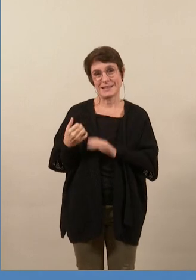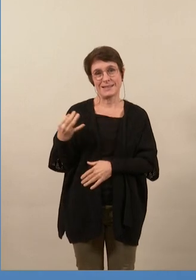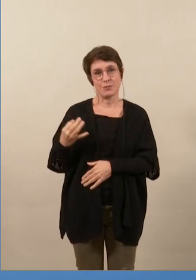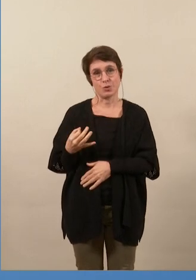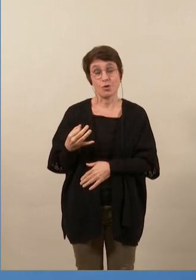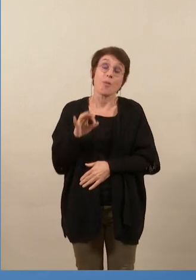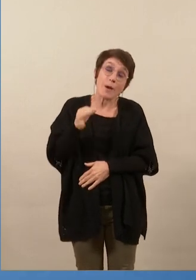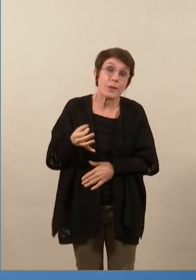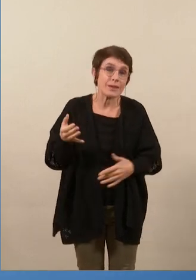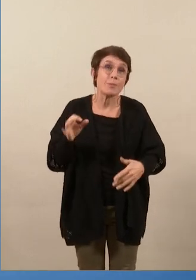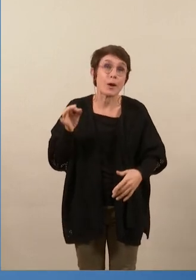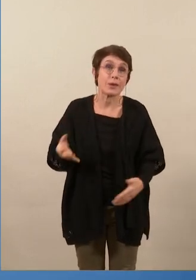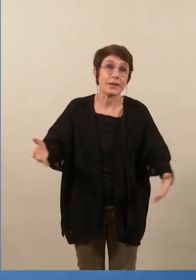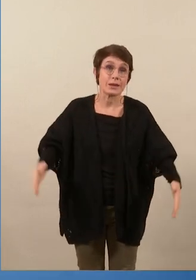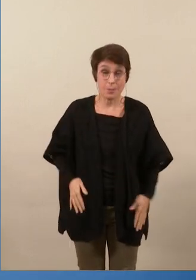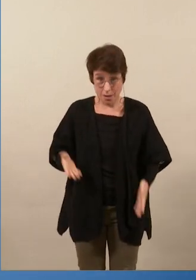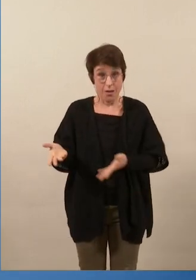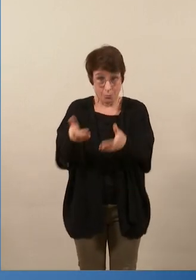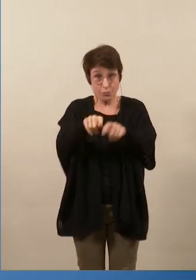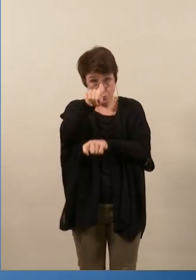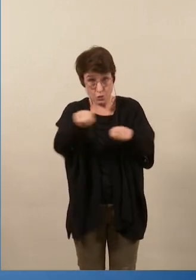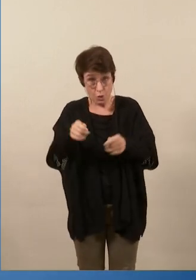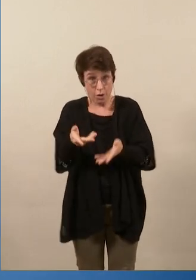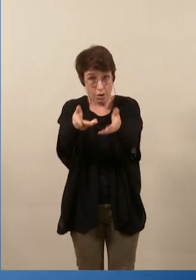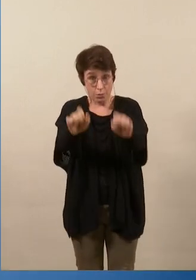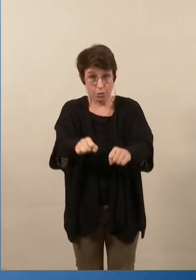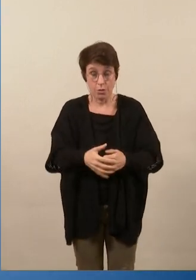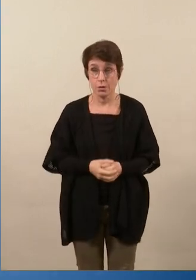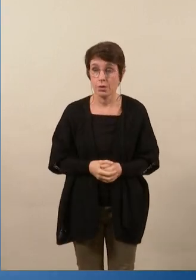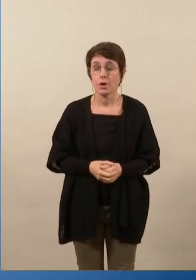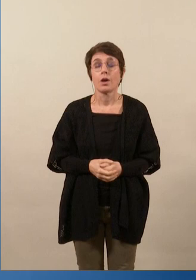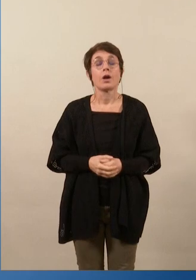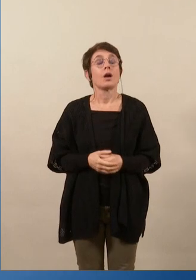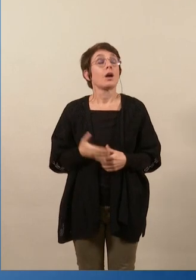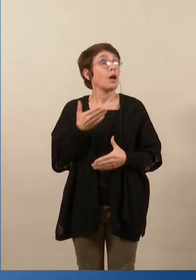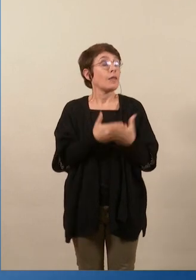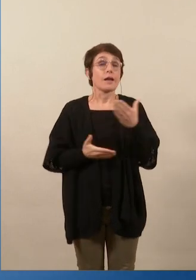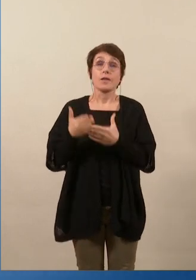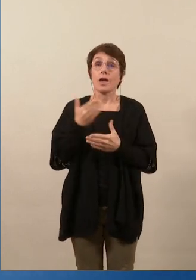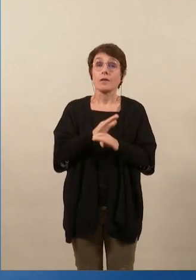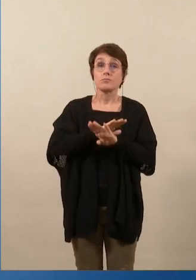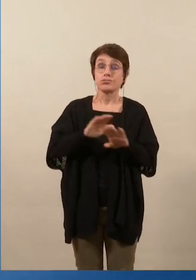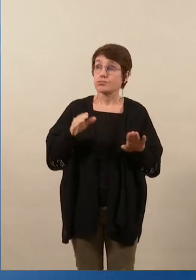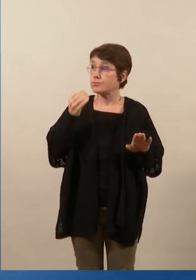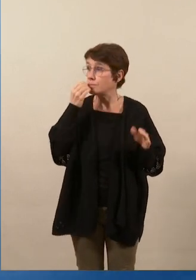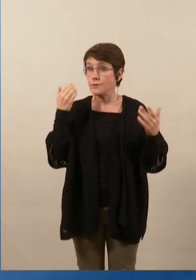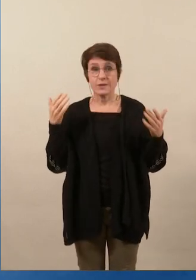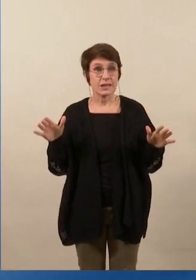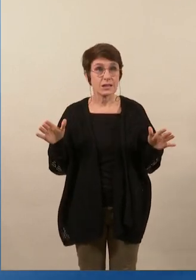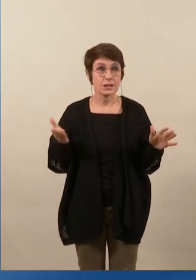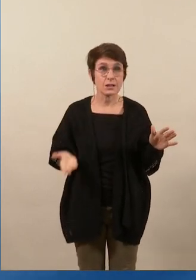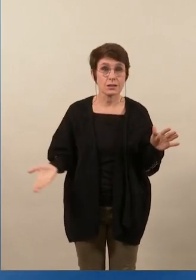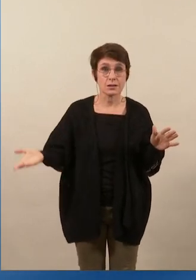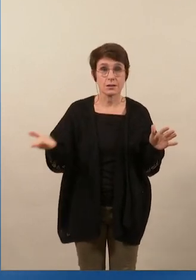bah oui mesurer tout de suite effectivement je n'ai plus de demande de prise de parole de la part des différents